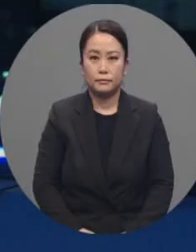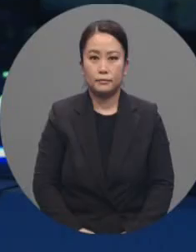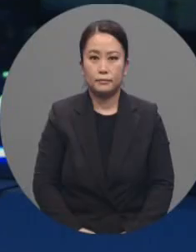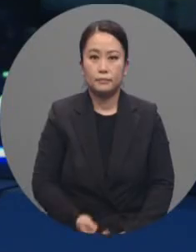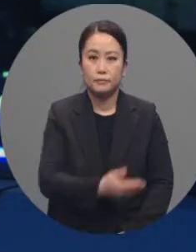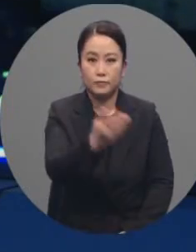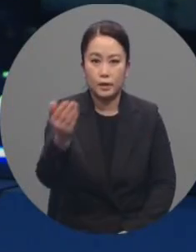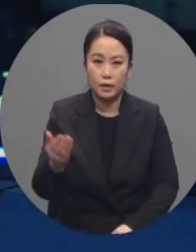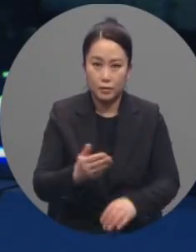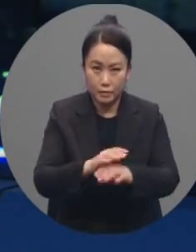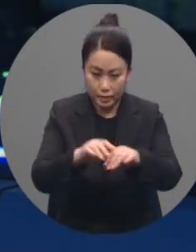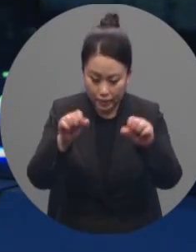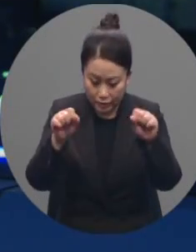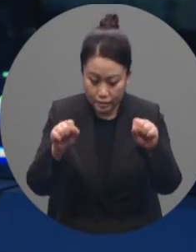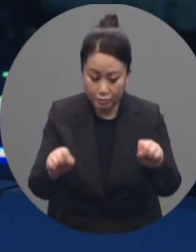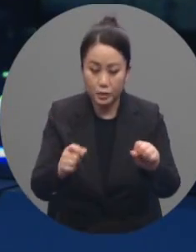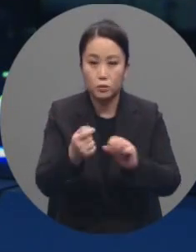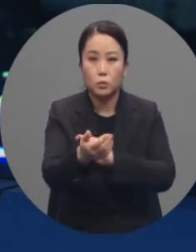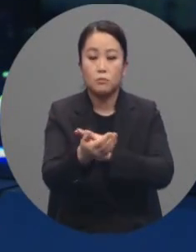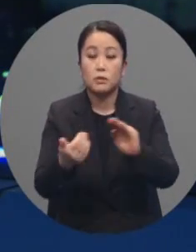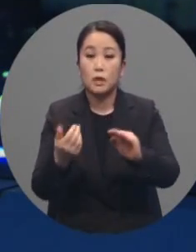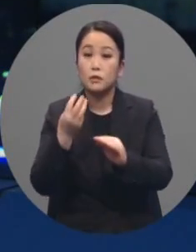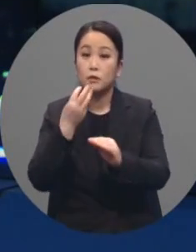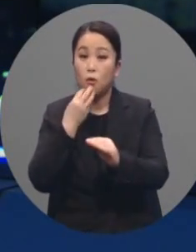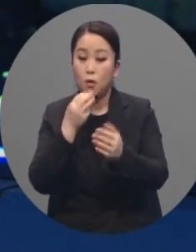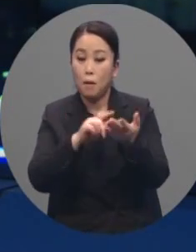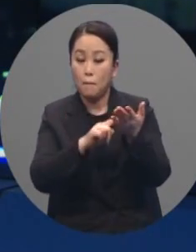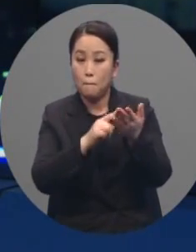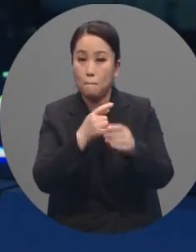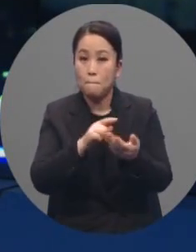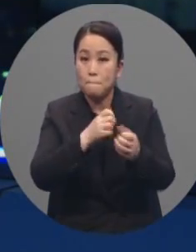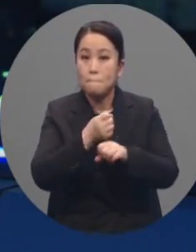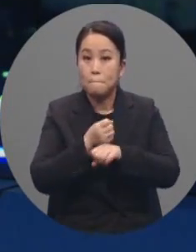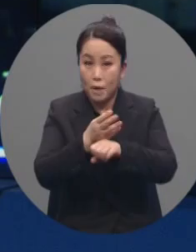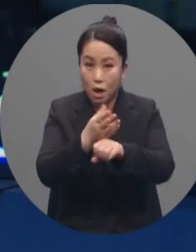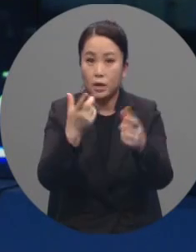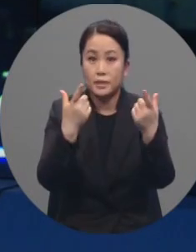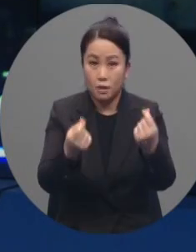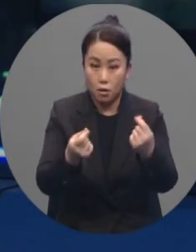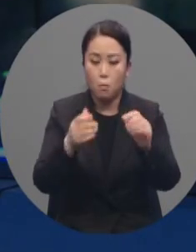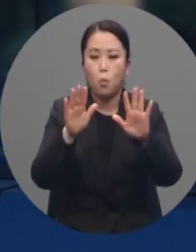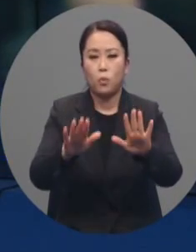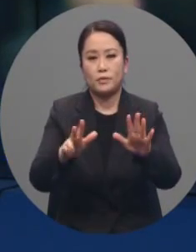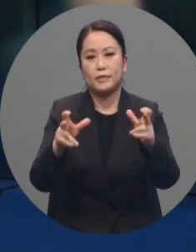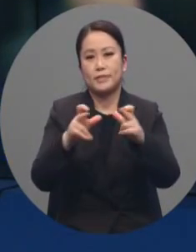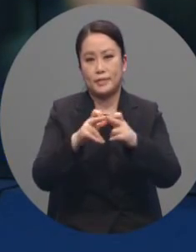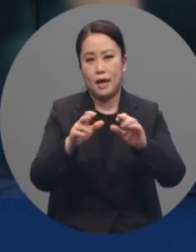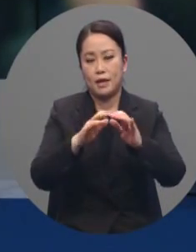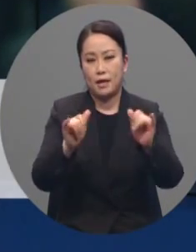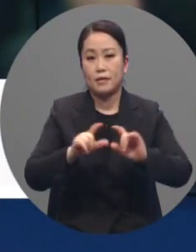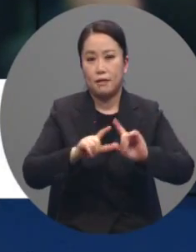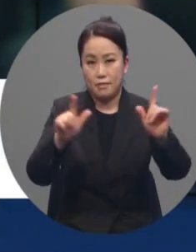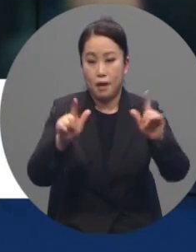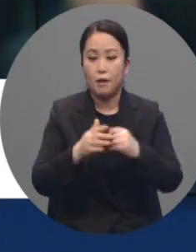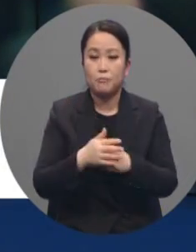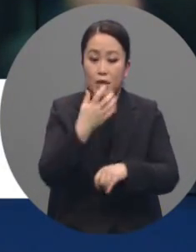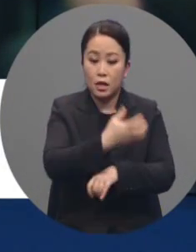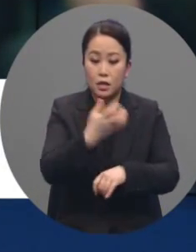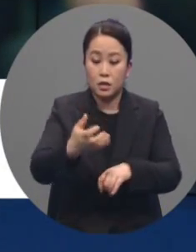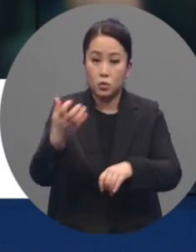여러분 안녕하십니까. 조금 전 서울에서 보도한 것처럼 오늘은 장애인의 날입니다. 이동권 보장 시위를